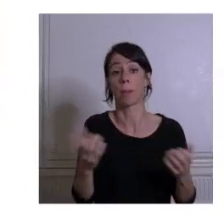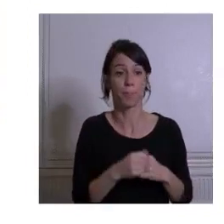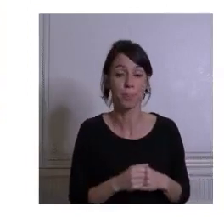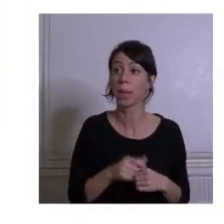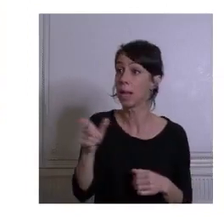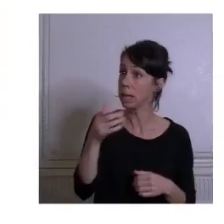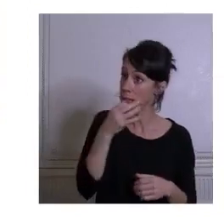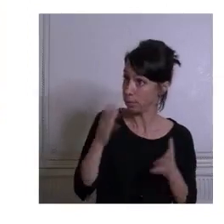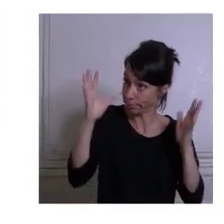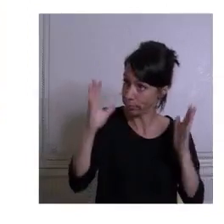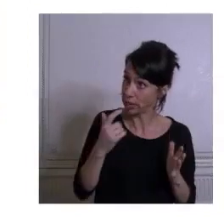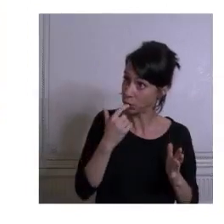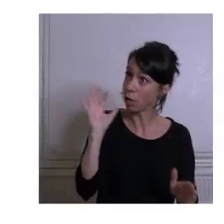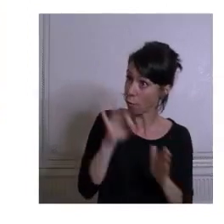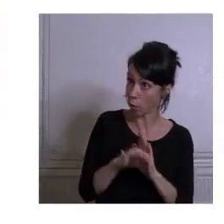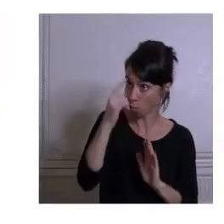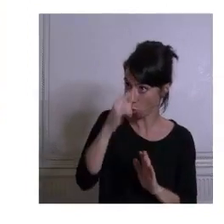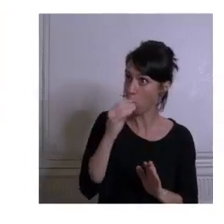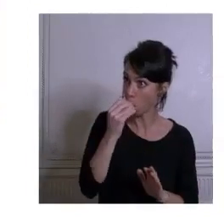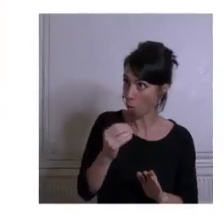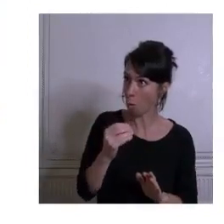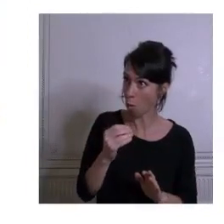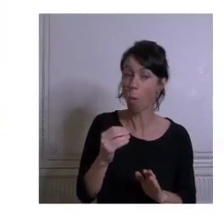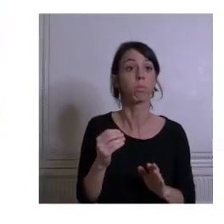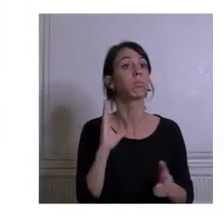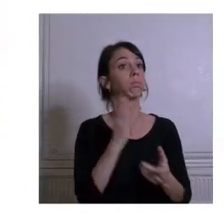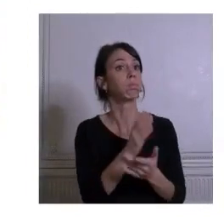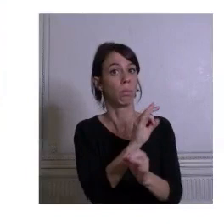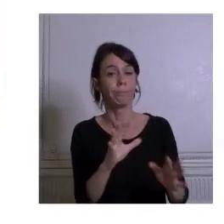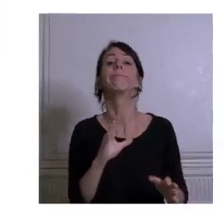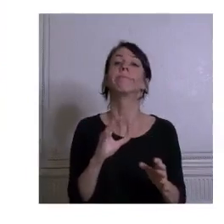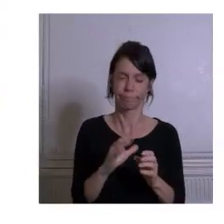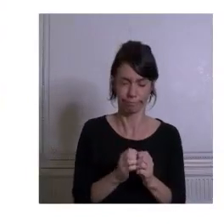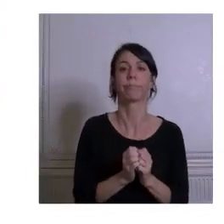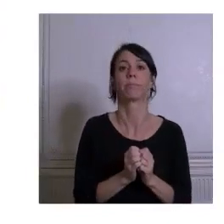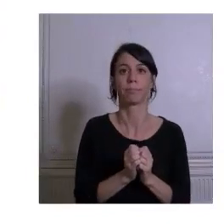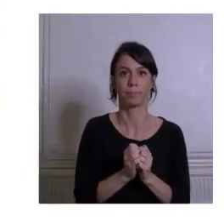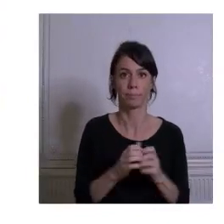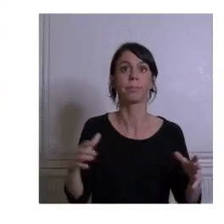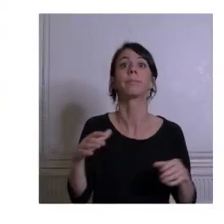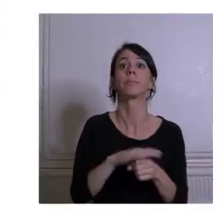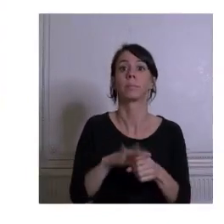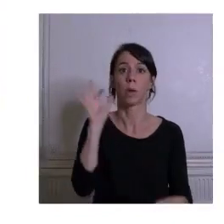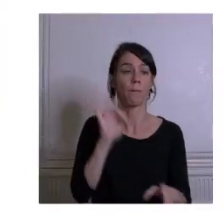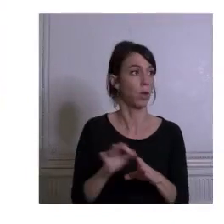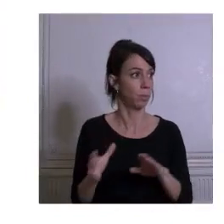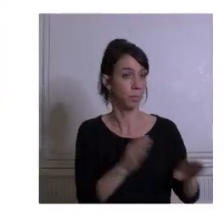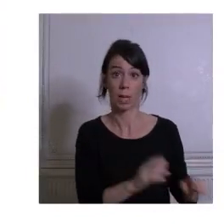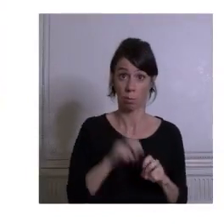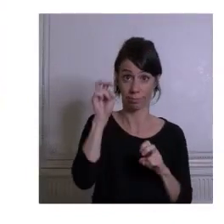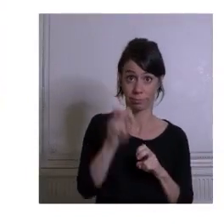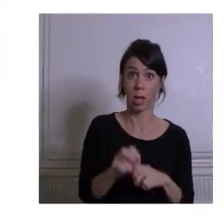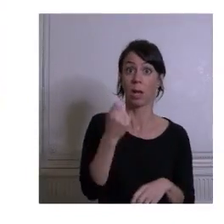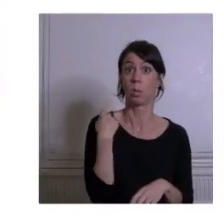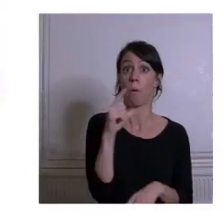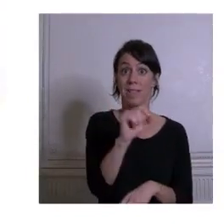local de 6 mètres carrés au stade de Thouars pour entreposer leur matériel. Vous avez tous les devis afférents qui